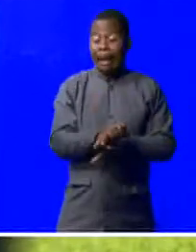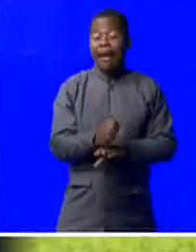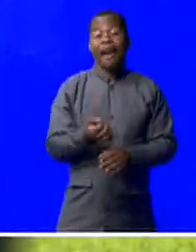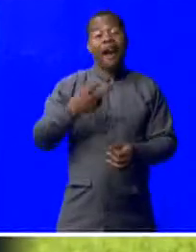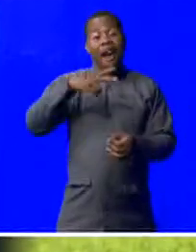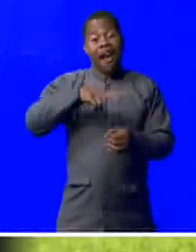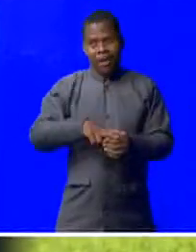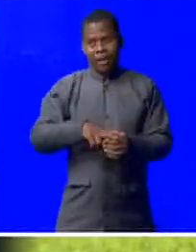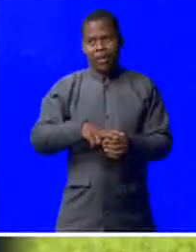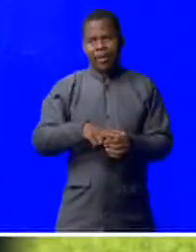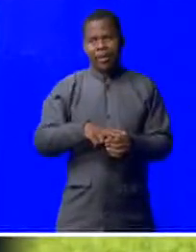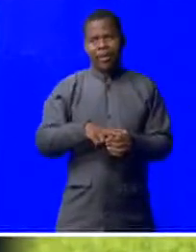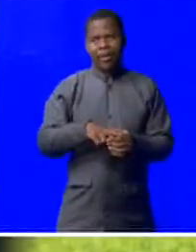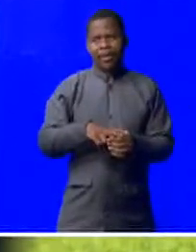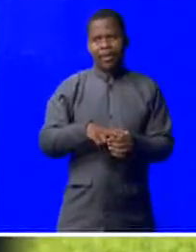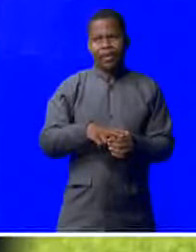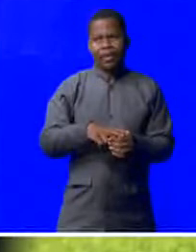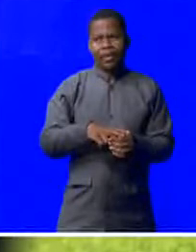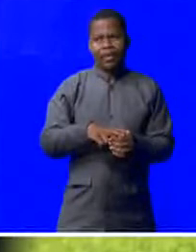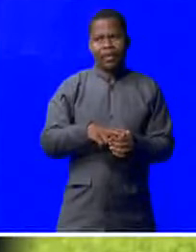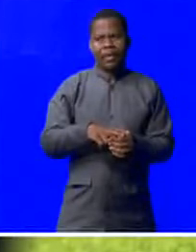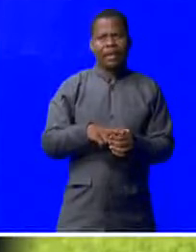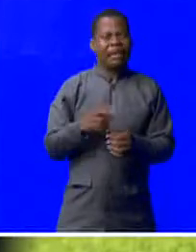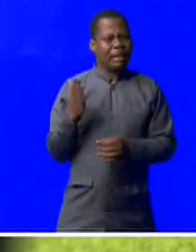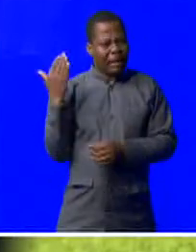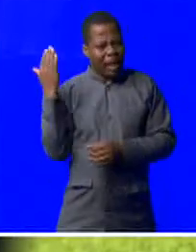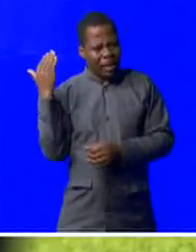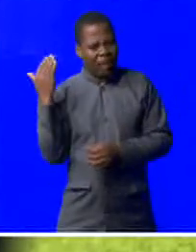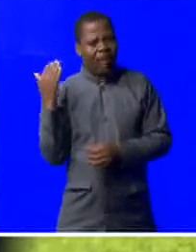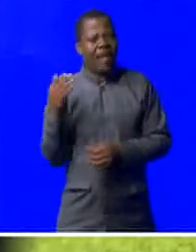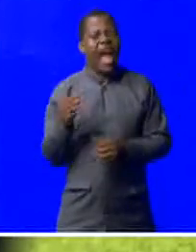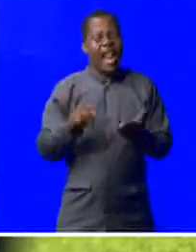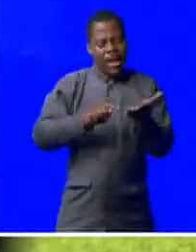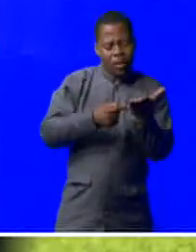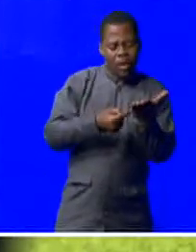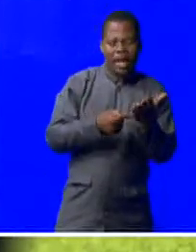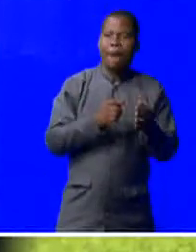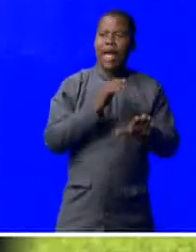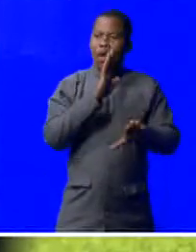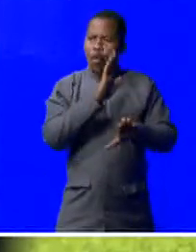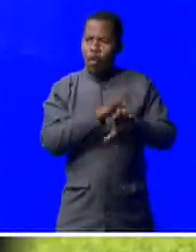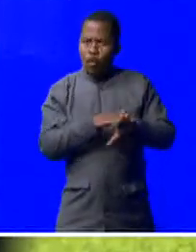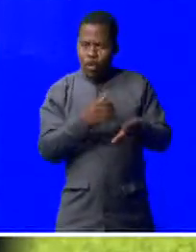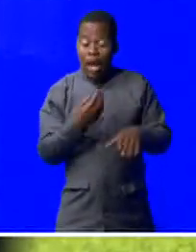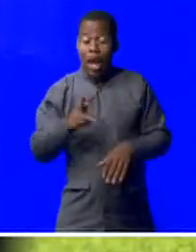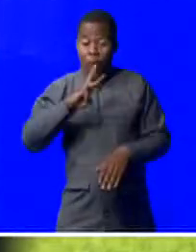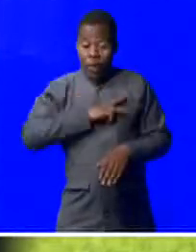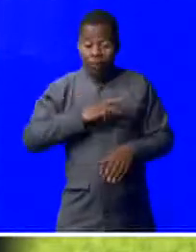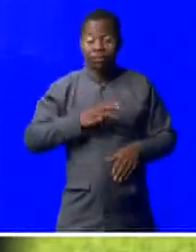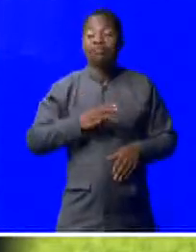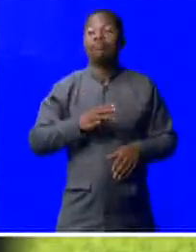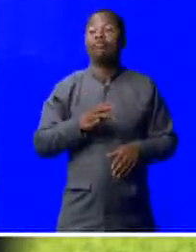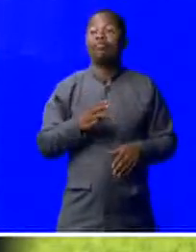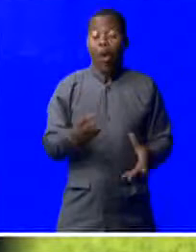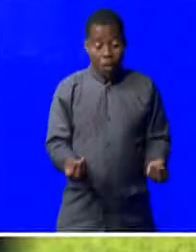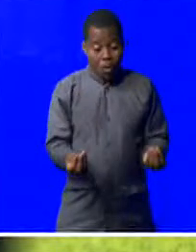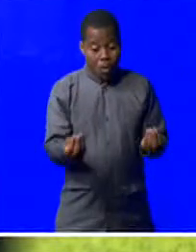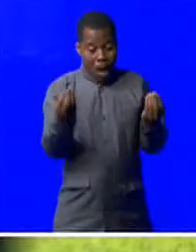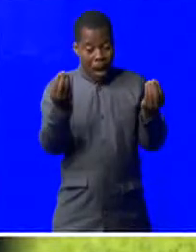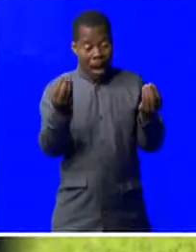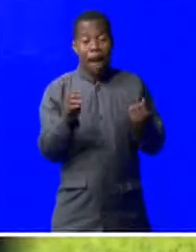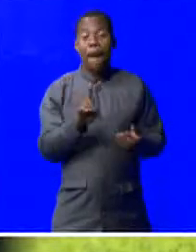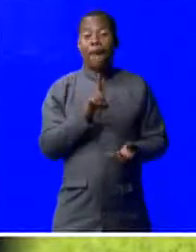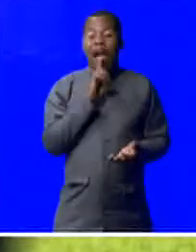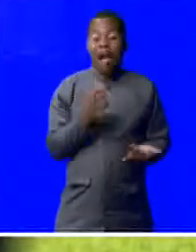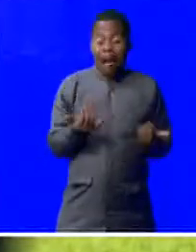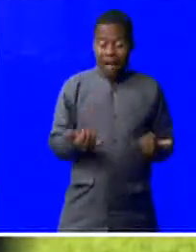ikhulunyiswe ngithi labadalwa before technology ngoba iyasita ekutheni isingene sonke